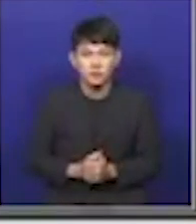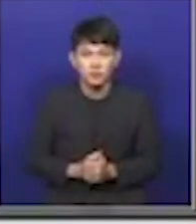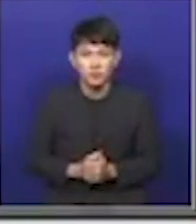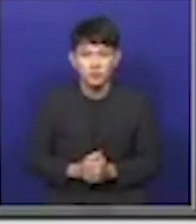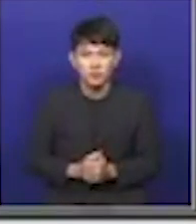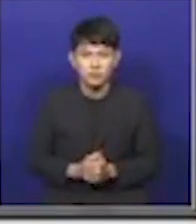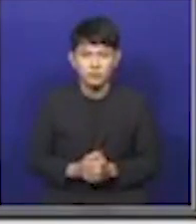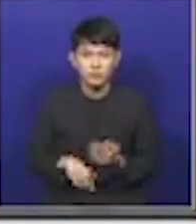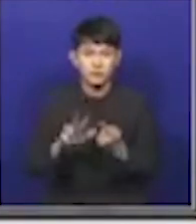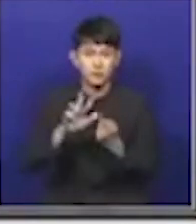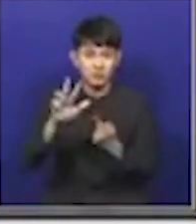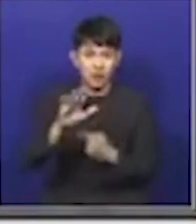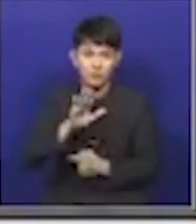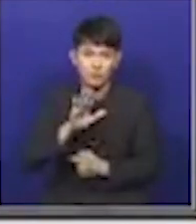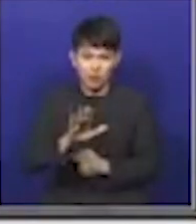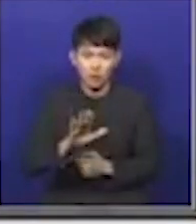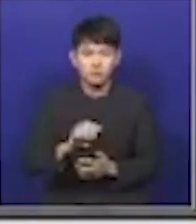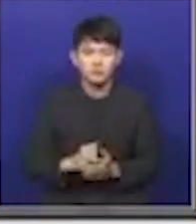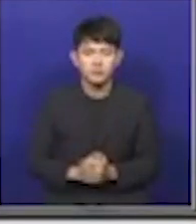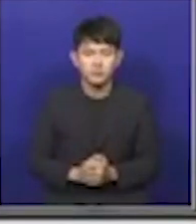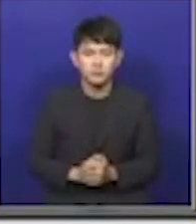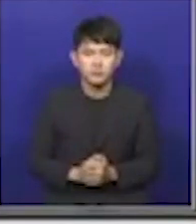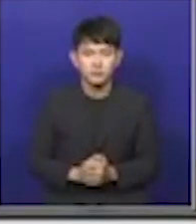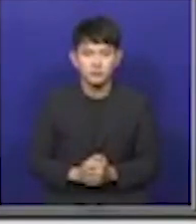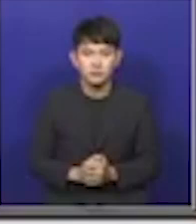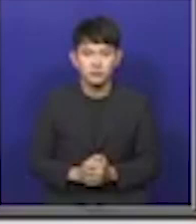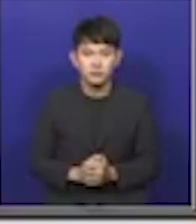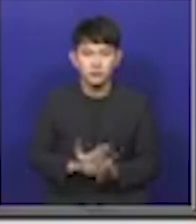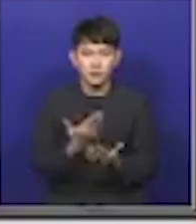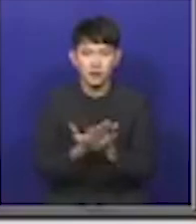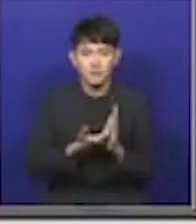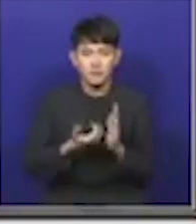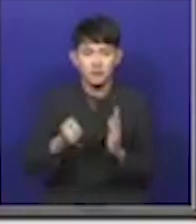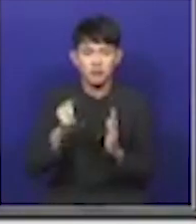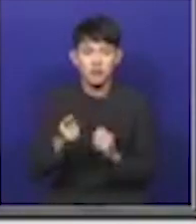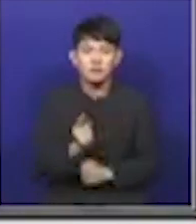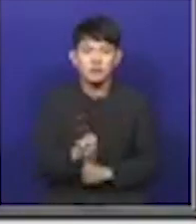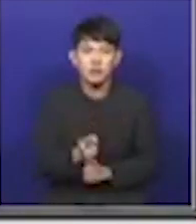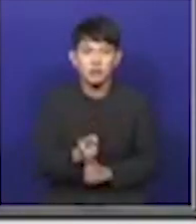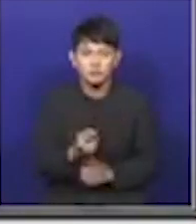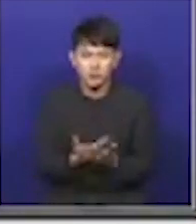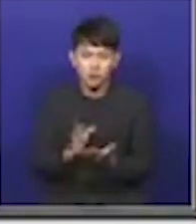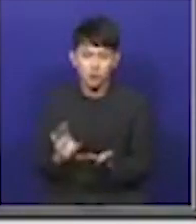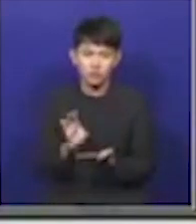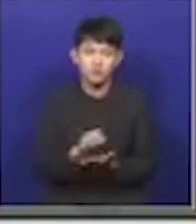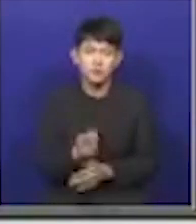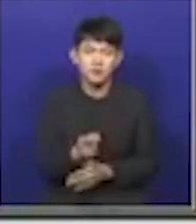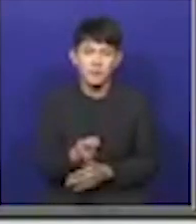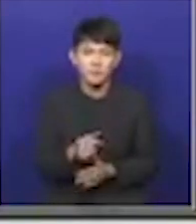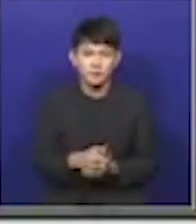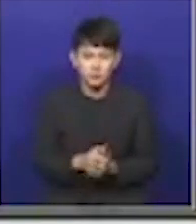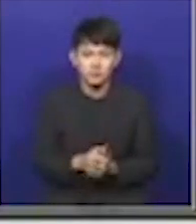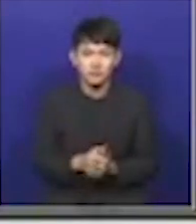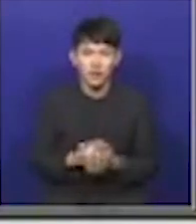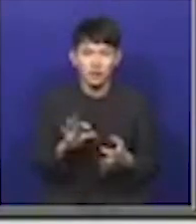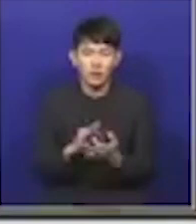ข้อ3ที่จะห้ามนะฮะค่าใช้จ่ายประจำเงินลงทุนประจำที่อยู่